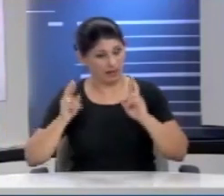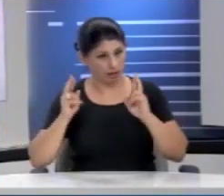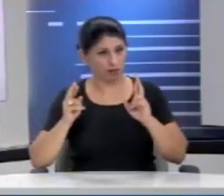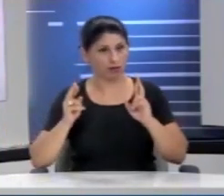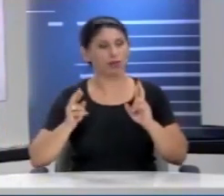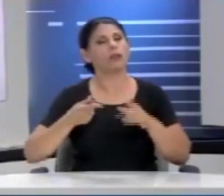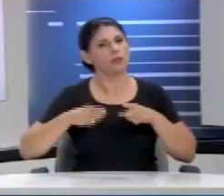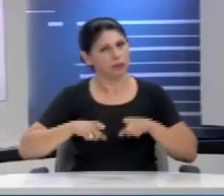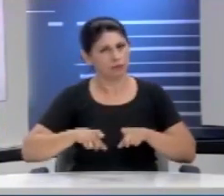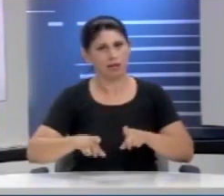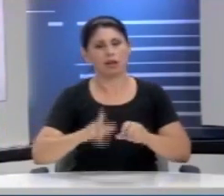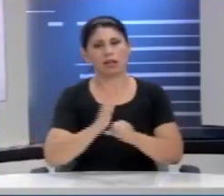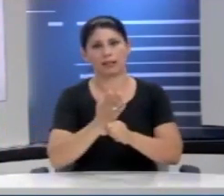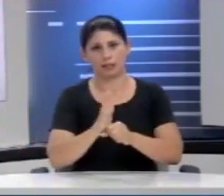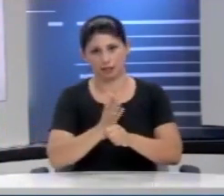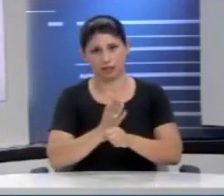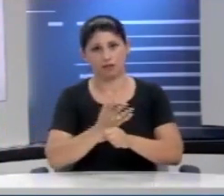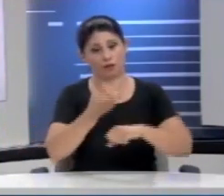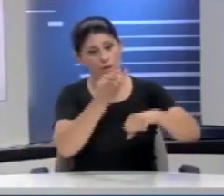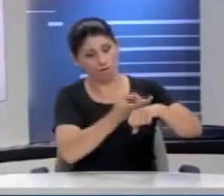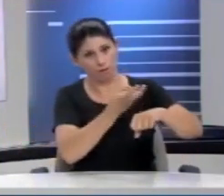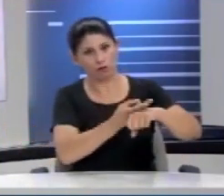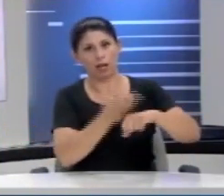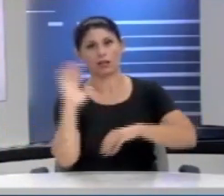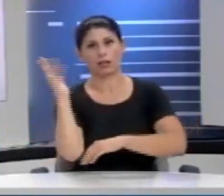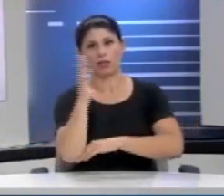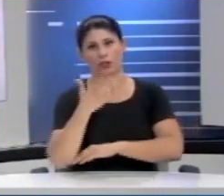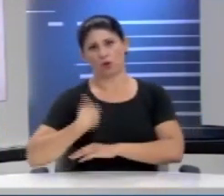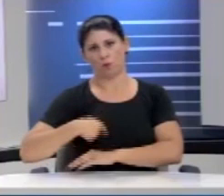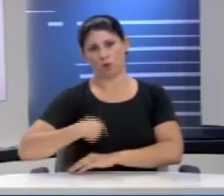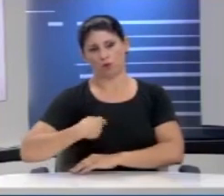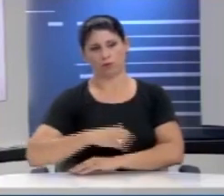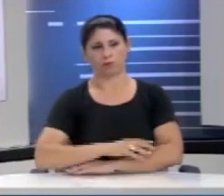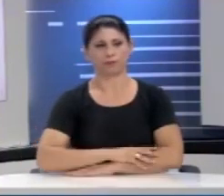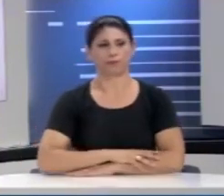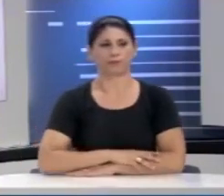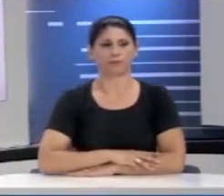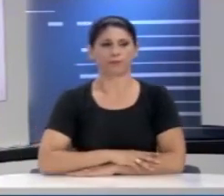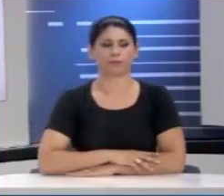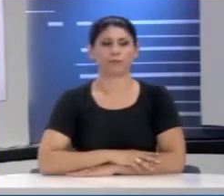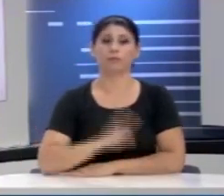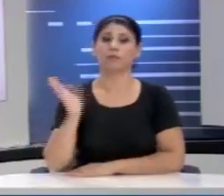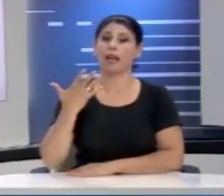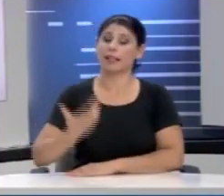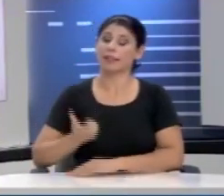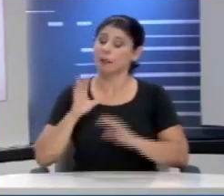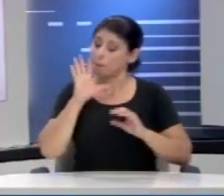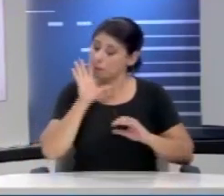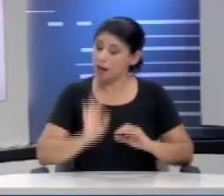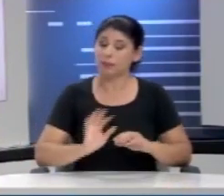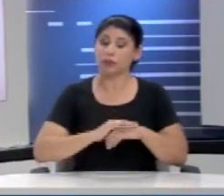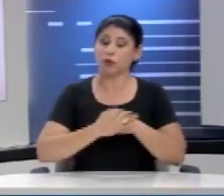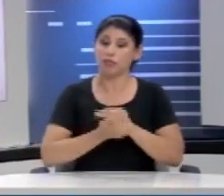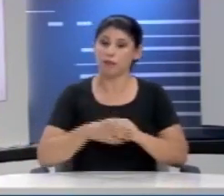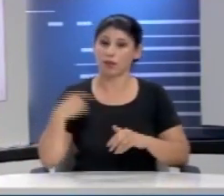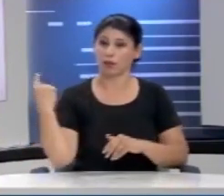ενέργειας και παράλληλα καταστρέφει και βουνά και δασικό πλούτο. Αν είχατε πραγματικό ενδιαφέρον για